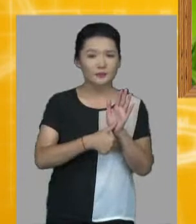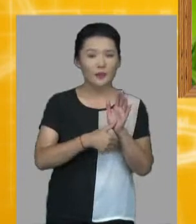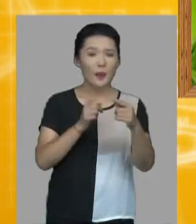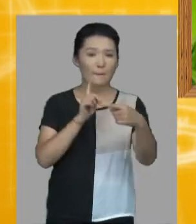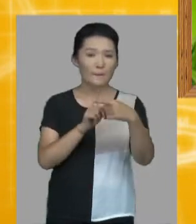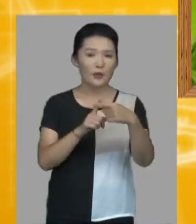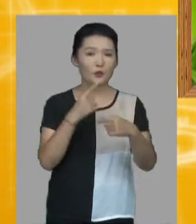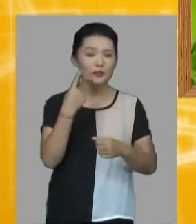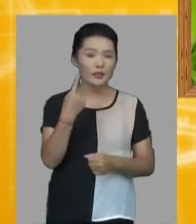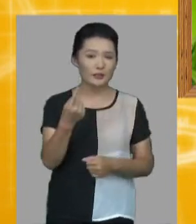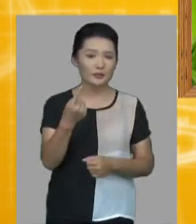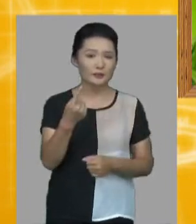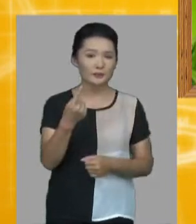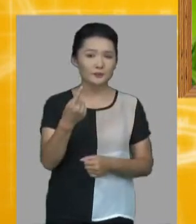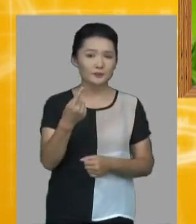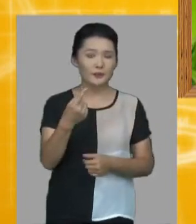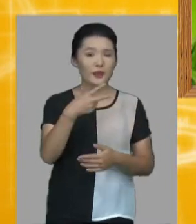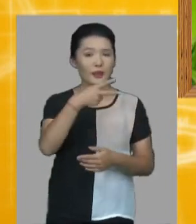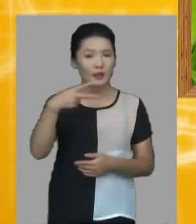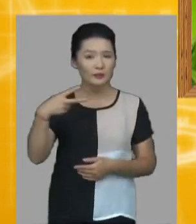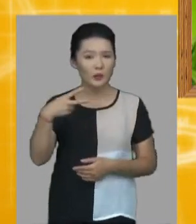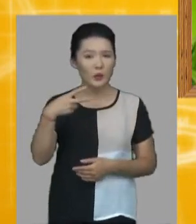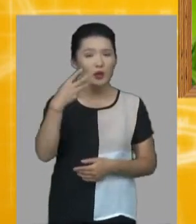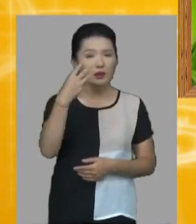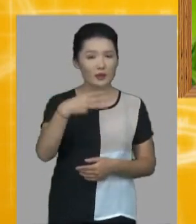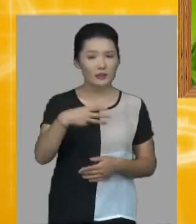36 плюс 1 равно